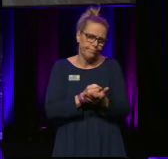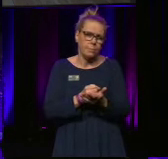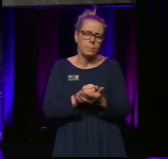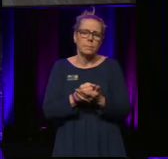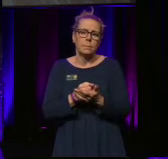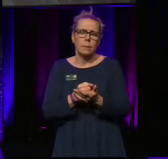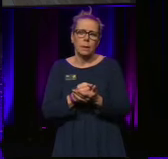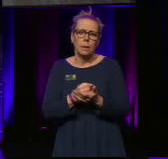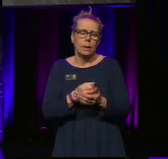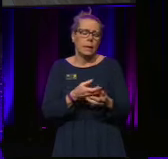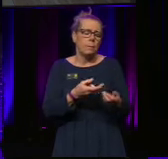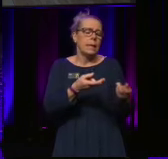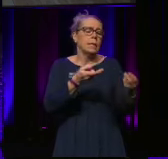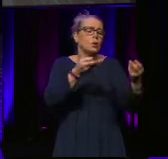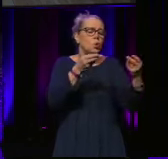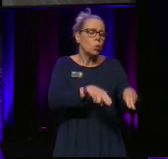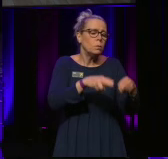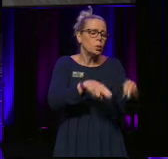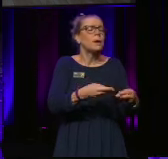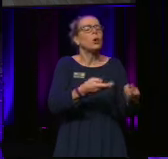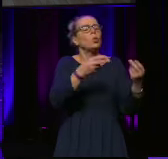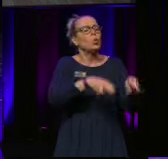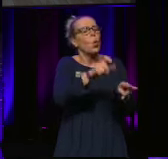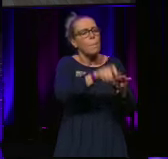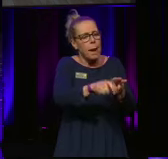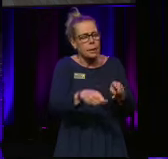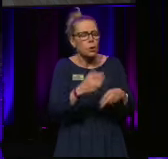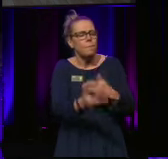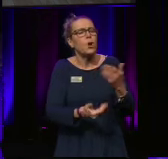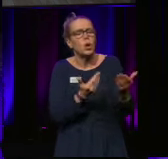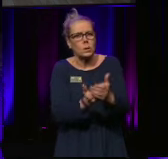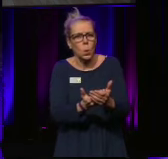är det är domare som föreslår